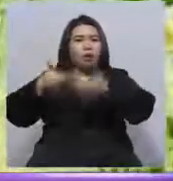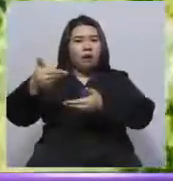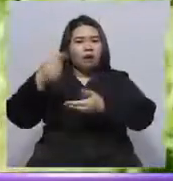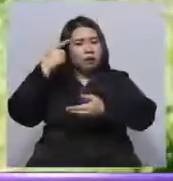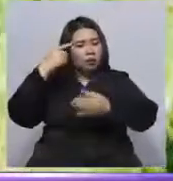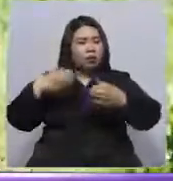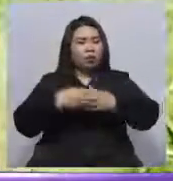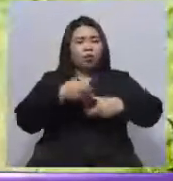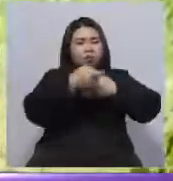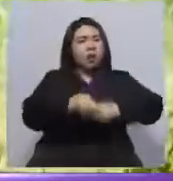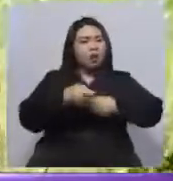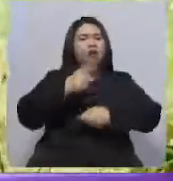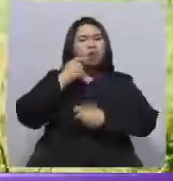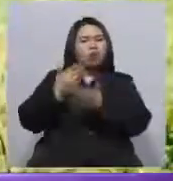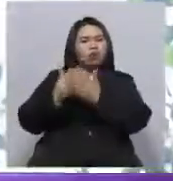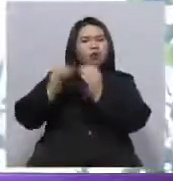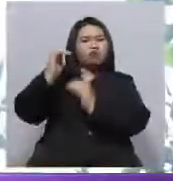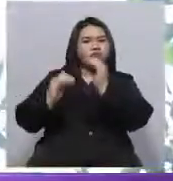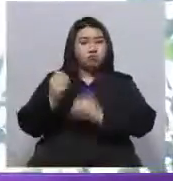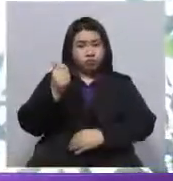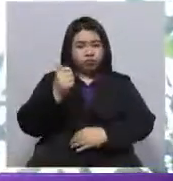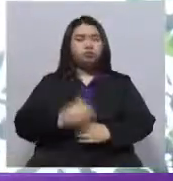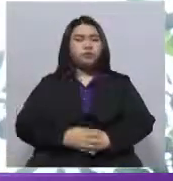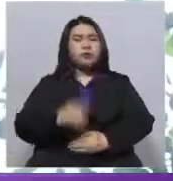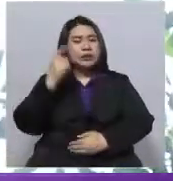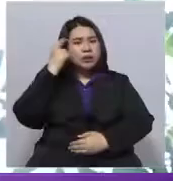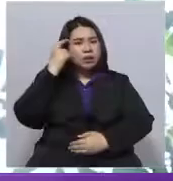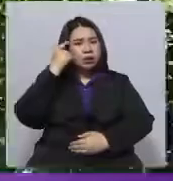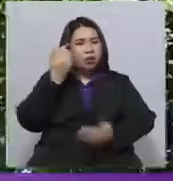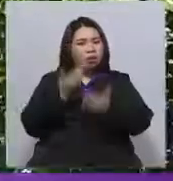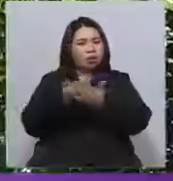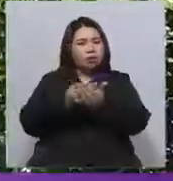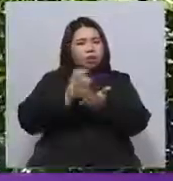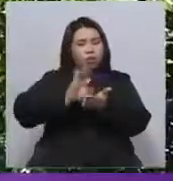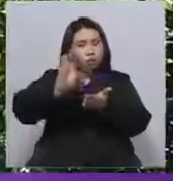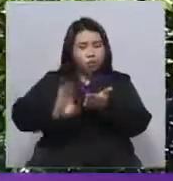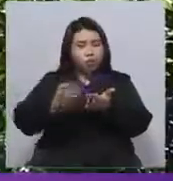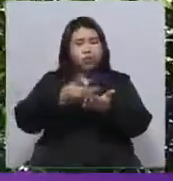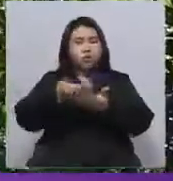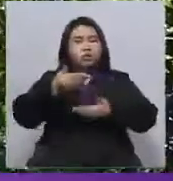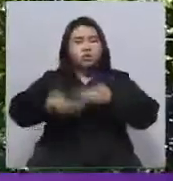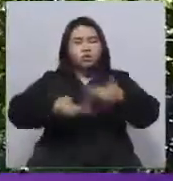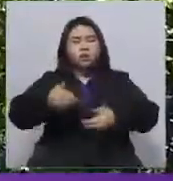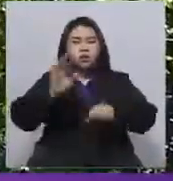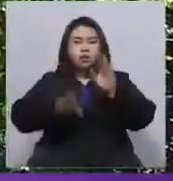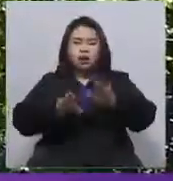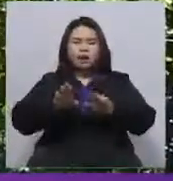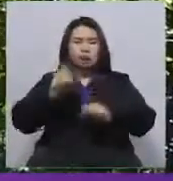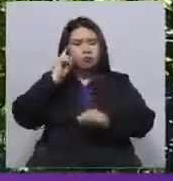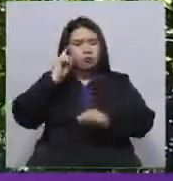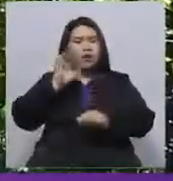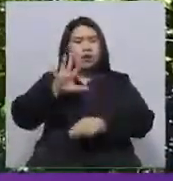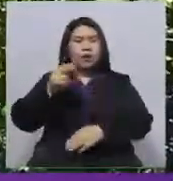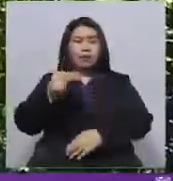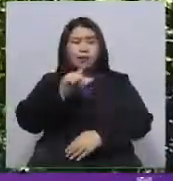นาจต่อรองราคากับผู้ซื้อได้คาดว่าจะมีมูลค่าการลงทุนและการซื้อขายผลไม้ประมาณกว่า 50,000